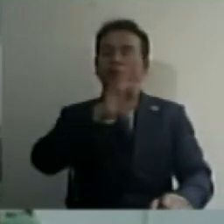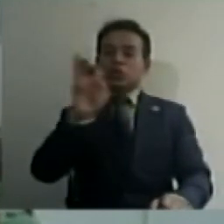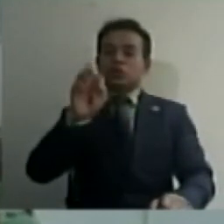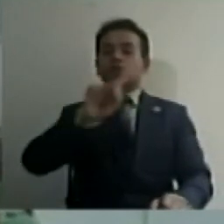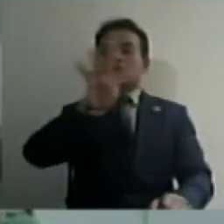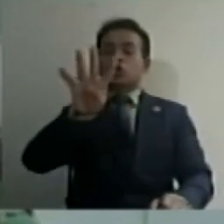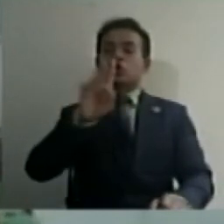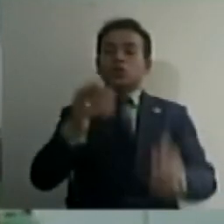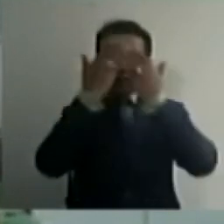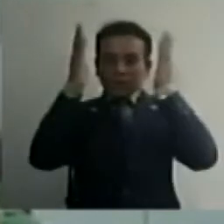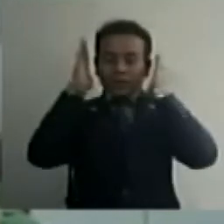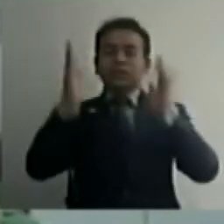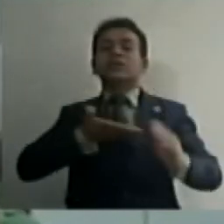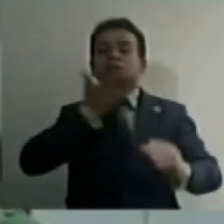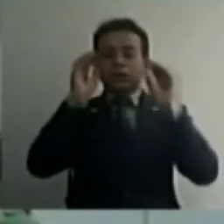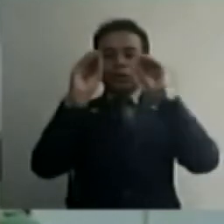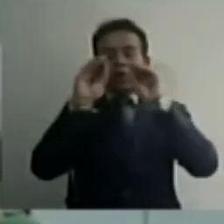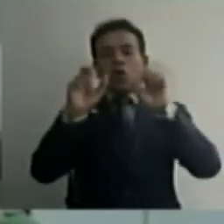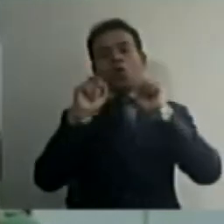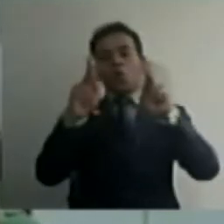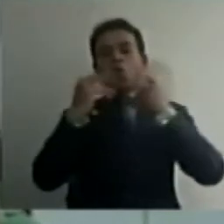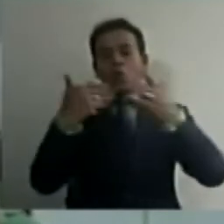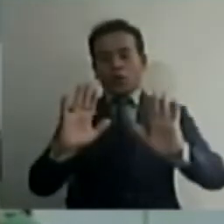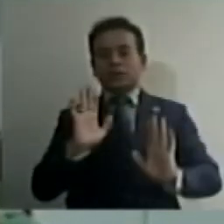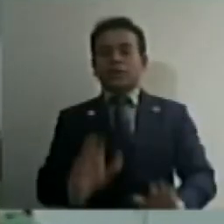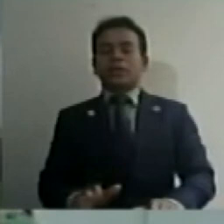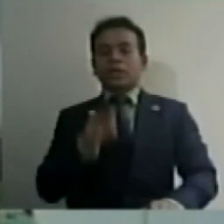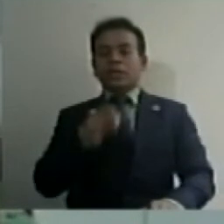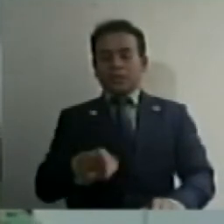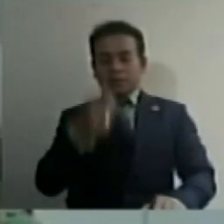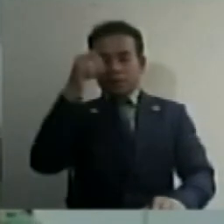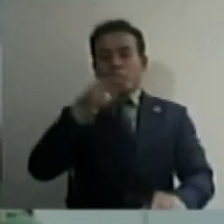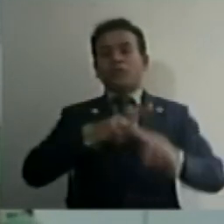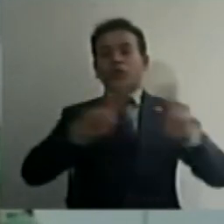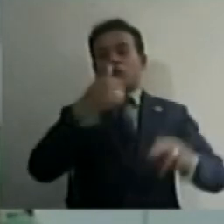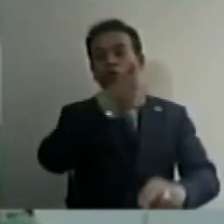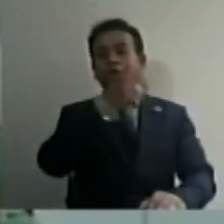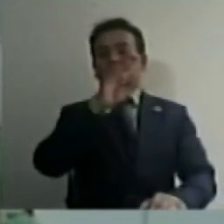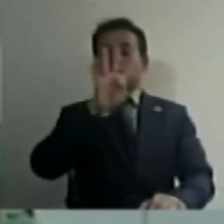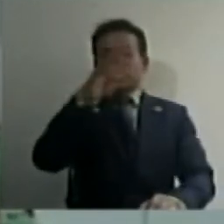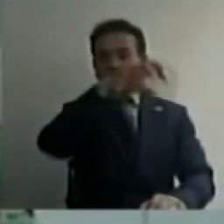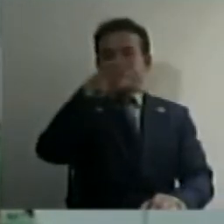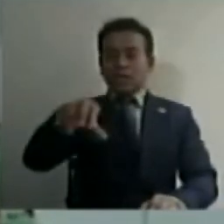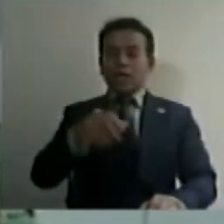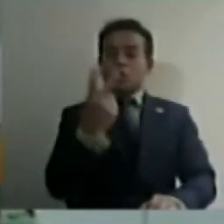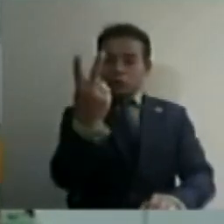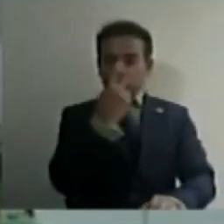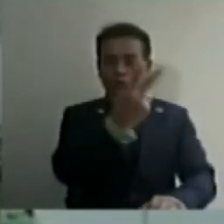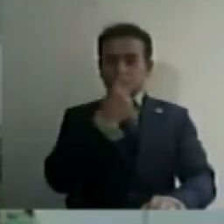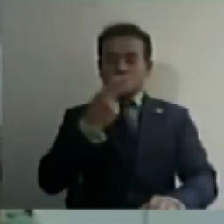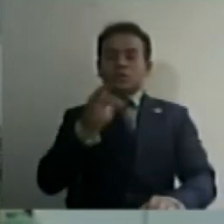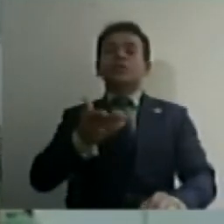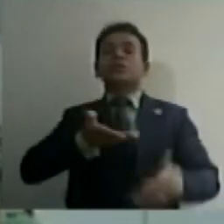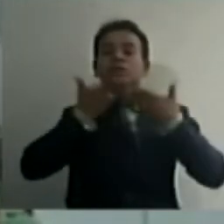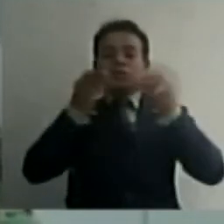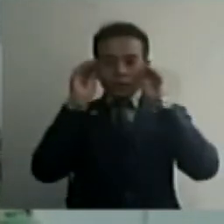শীঘ্রই প্রত্যেকটি জেলায় 2 জন করে প্রশিক্ষকদের প্রশিক্ষণ শুরু হবে। এ পর্যায়ে আগামী 2 সপ্তাহের মধ্যে আরো 2,000